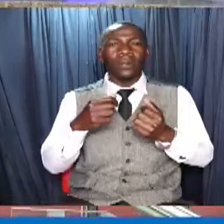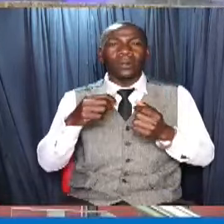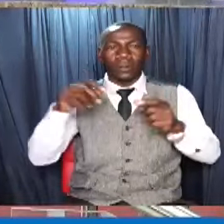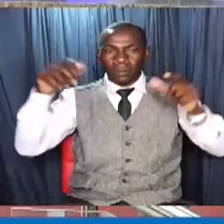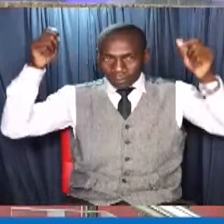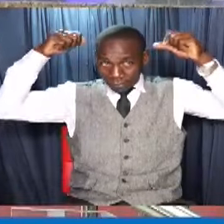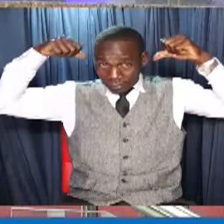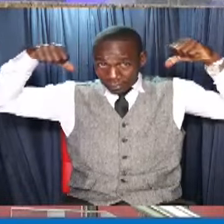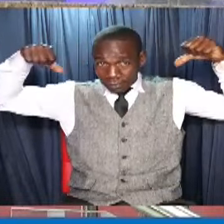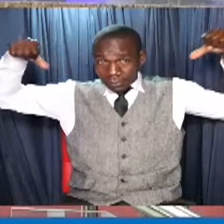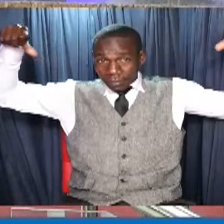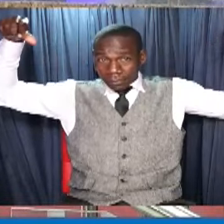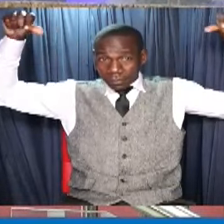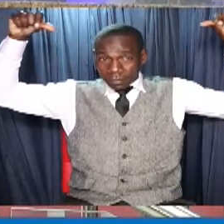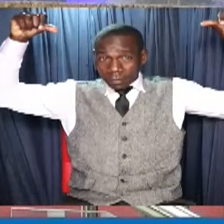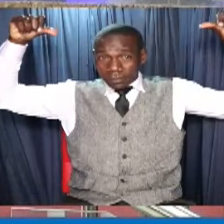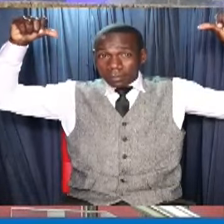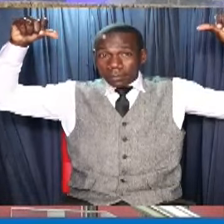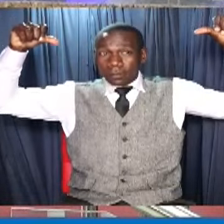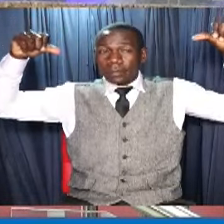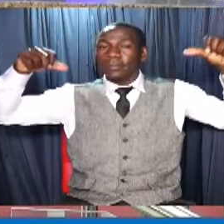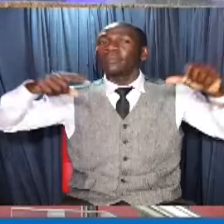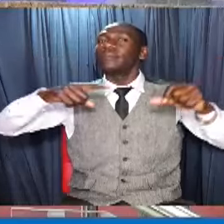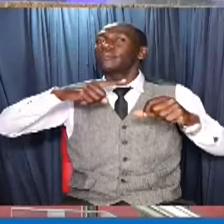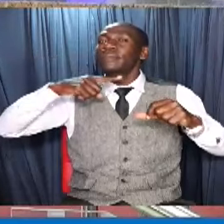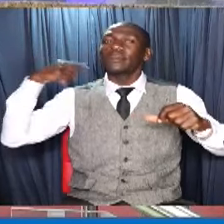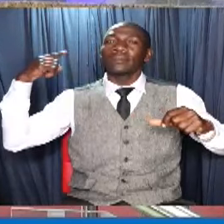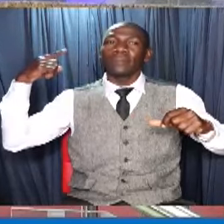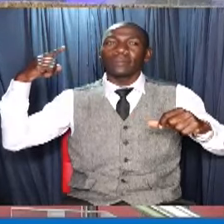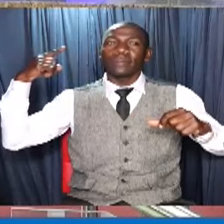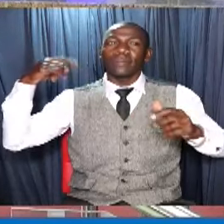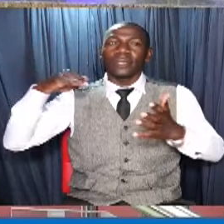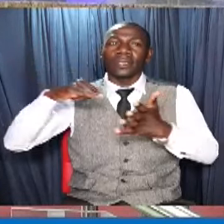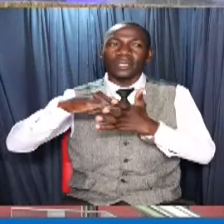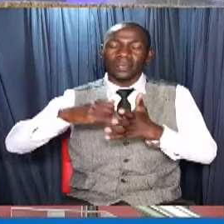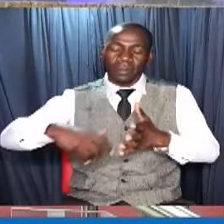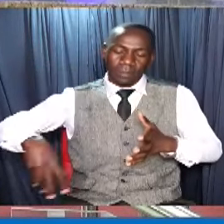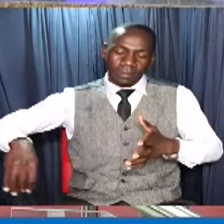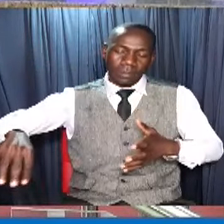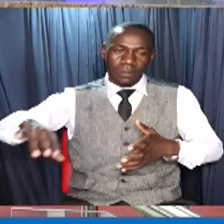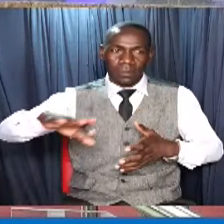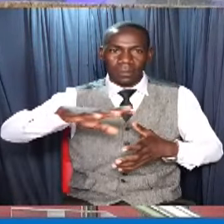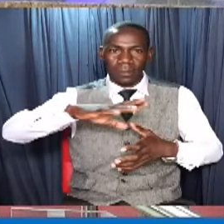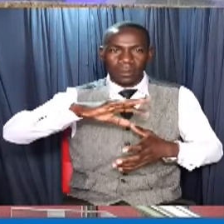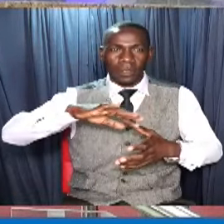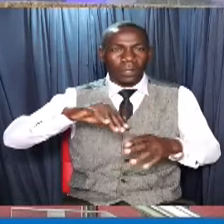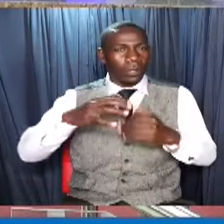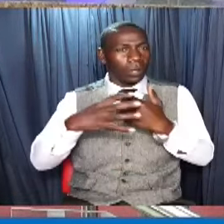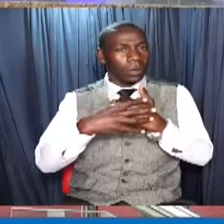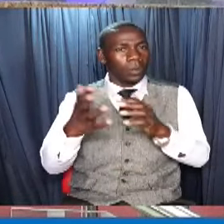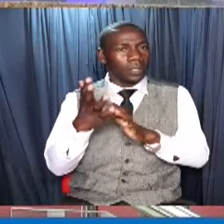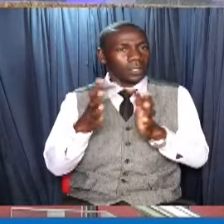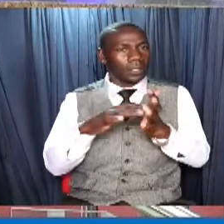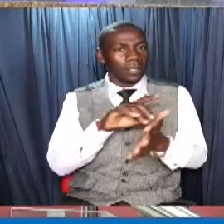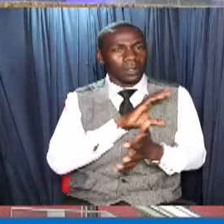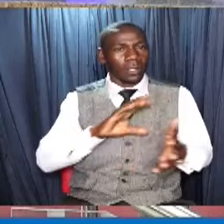they slay the ram. Wanaiga njia ya Yesu aliyesulubiwa msalabani. They go in the way of the crucifixion of God. Jesus, sorry. Na leo